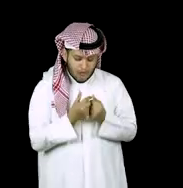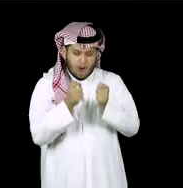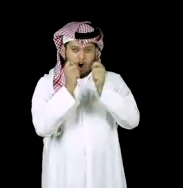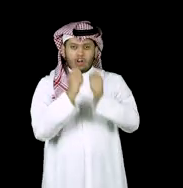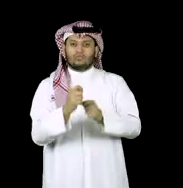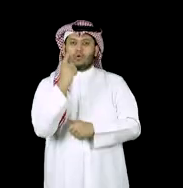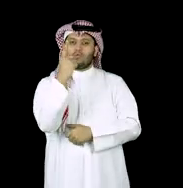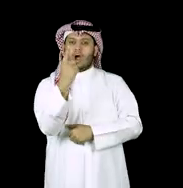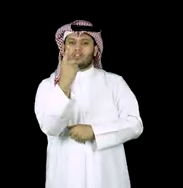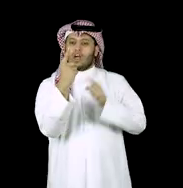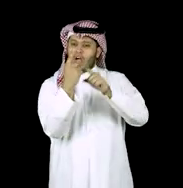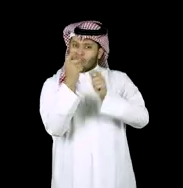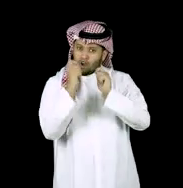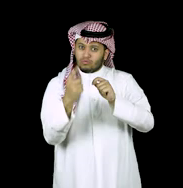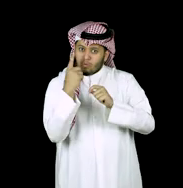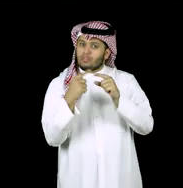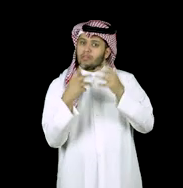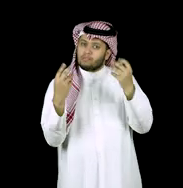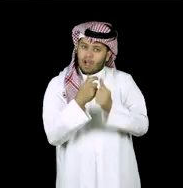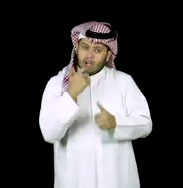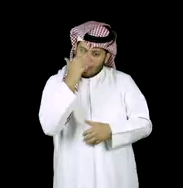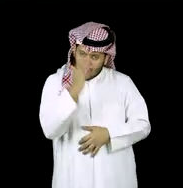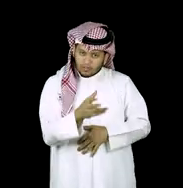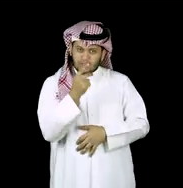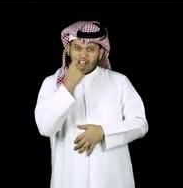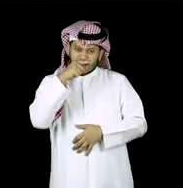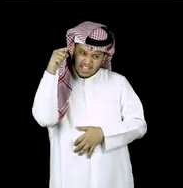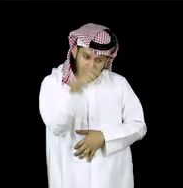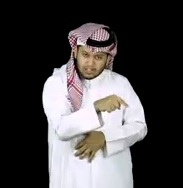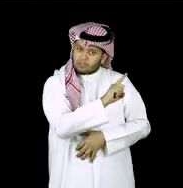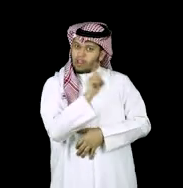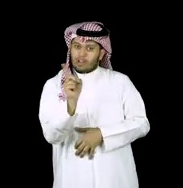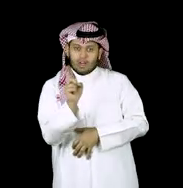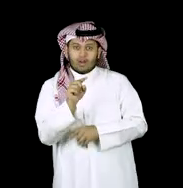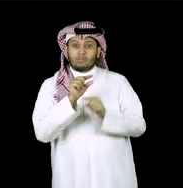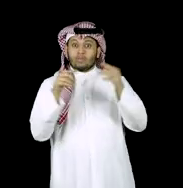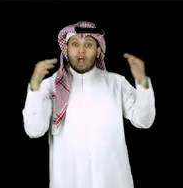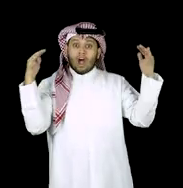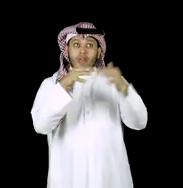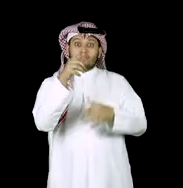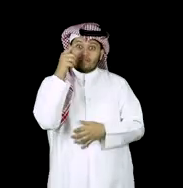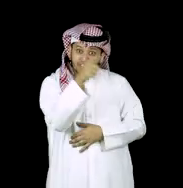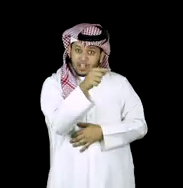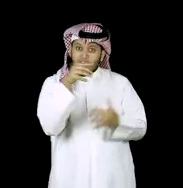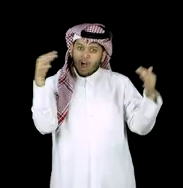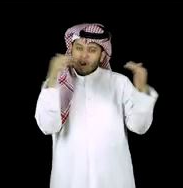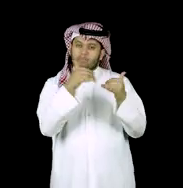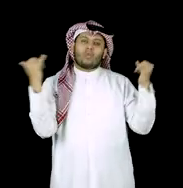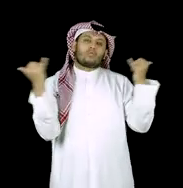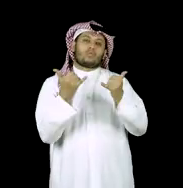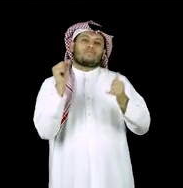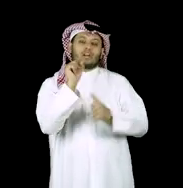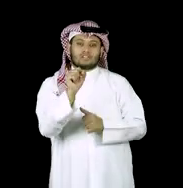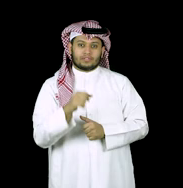واحد يقتضي العدل وعدم الإكراه، وفي حالة الحرب هي فقط للضرورة.